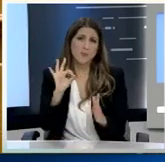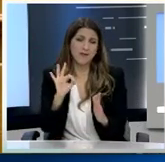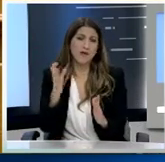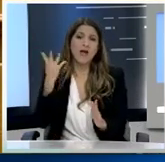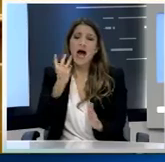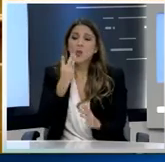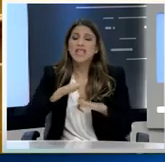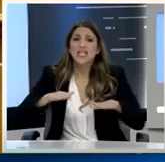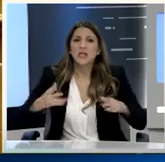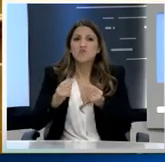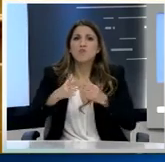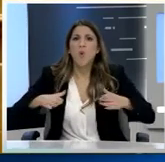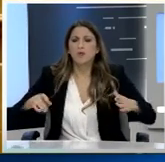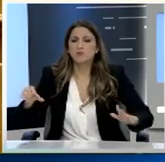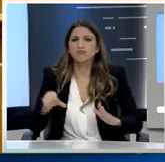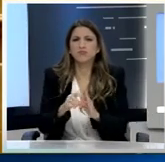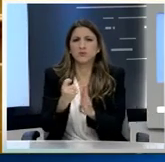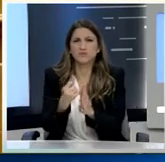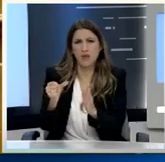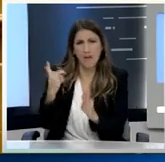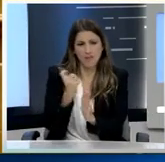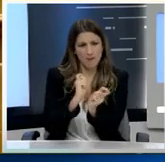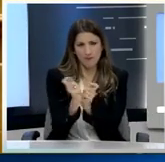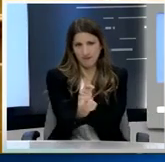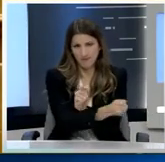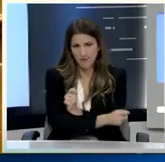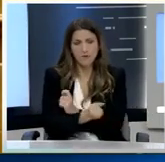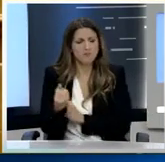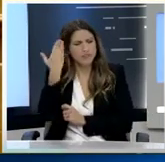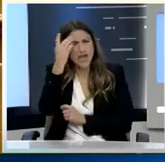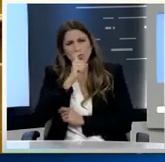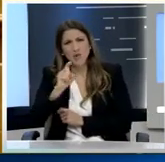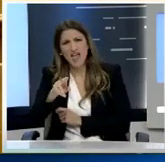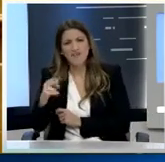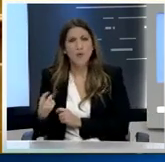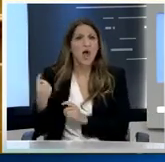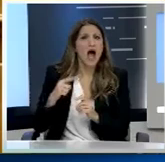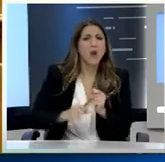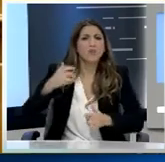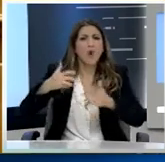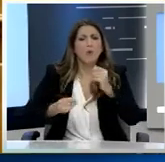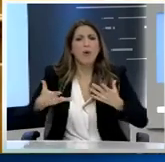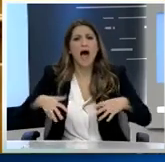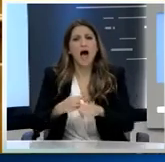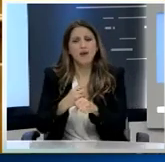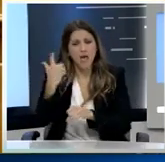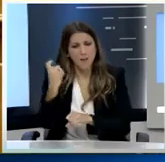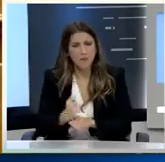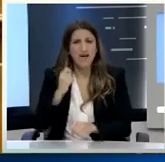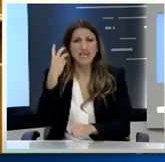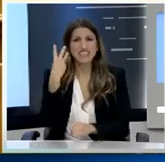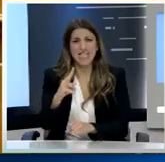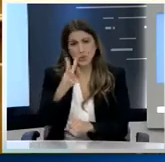για τρίτεκνους και πολύτεκνους, κόστος 200 εκατομμύρια. Αύξηση του προϋπολογισμού για τα επιδόματα ενεργείας κατά 200 εκατομμύρια